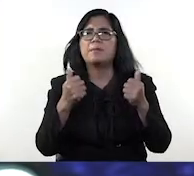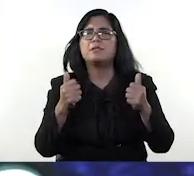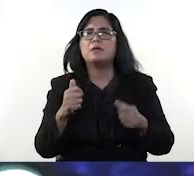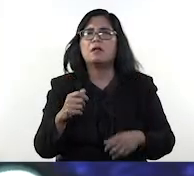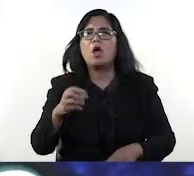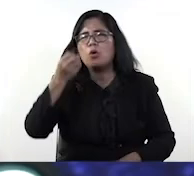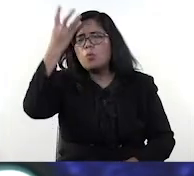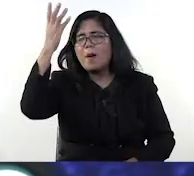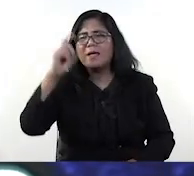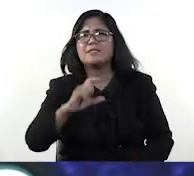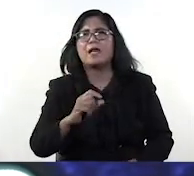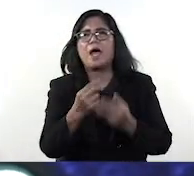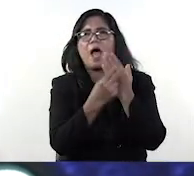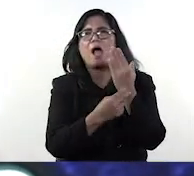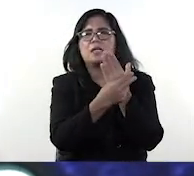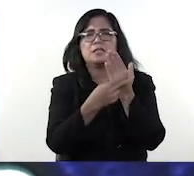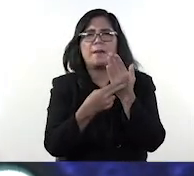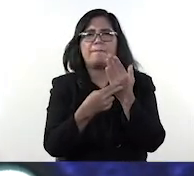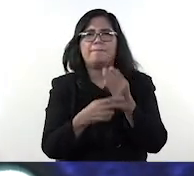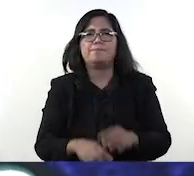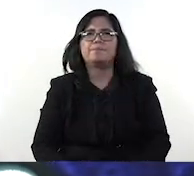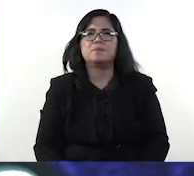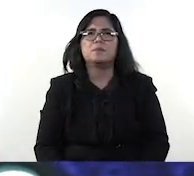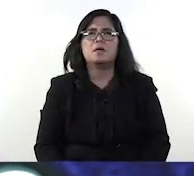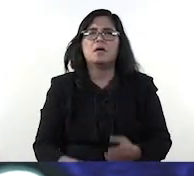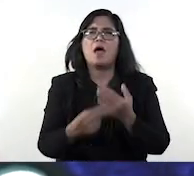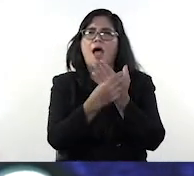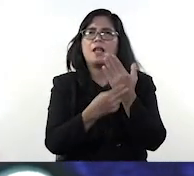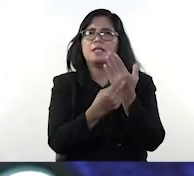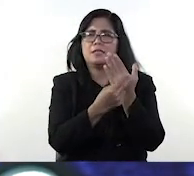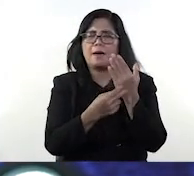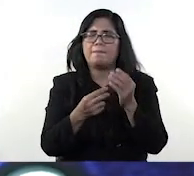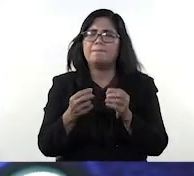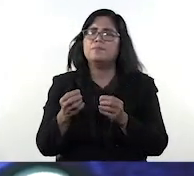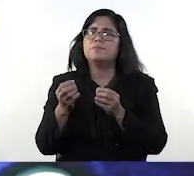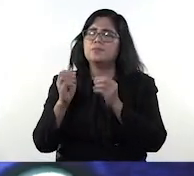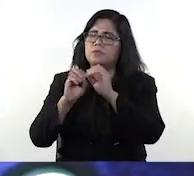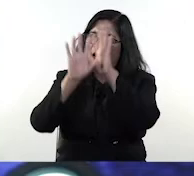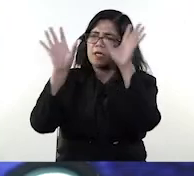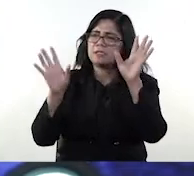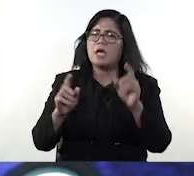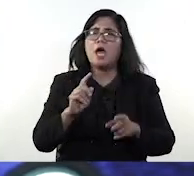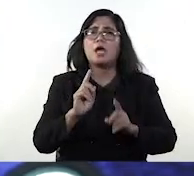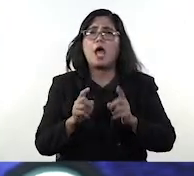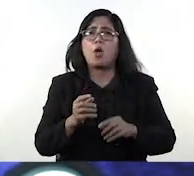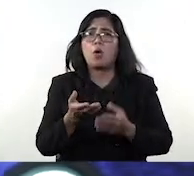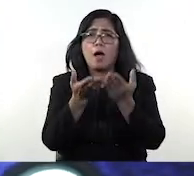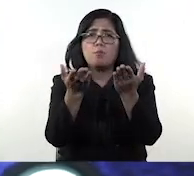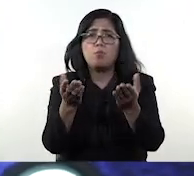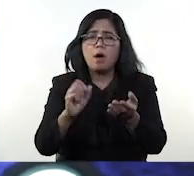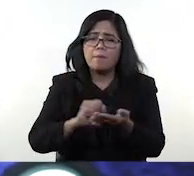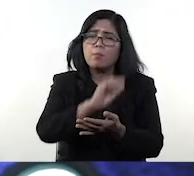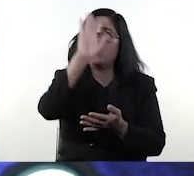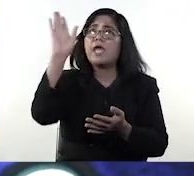cara Alkitab jelas Hai kalau kamu memuliakan aku aku akan menarik banyak orang datang